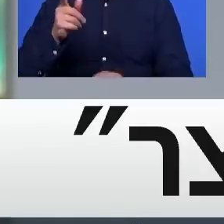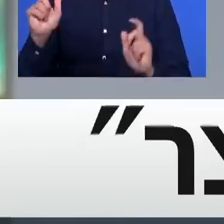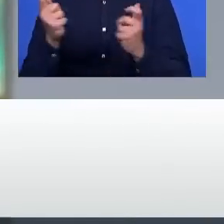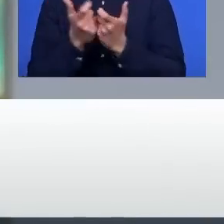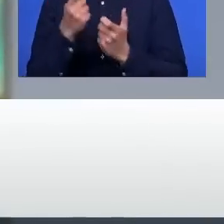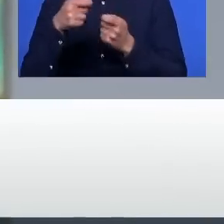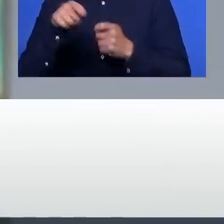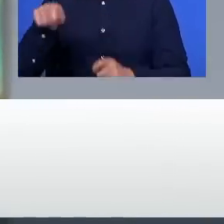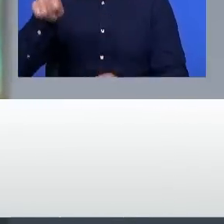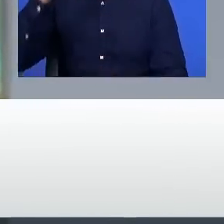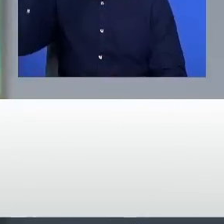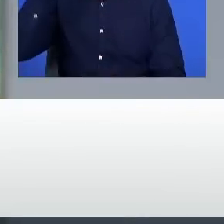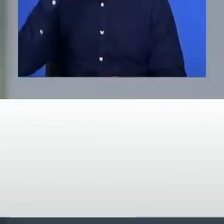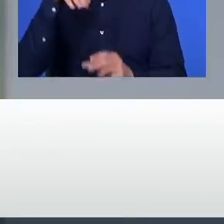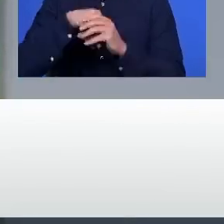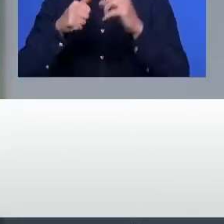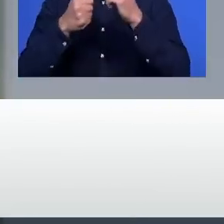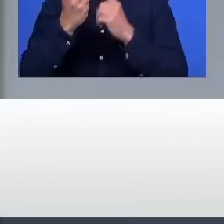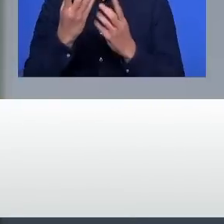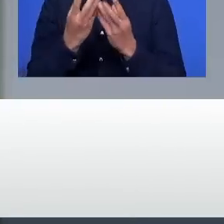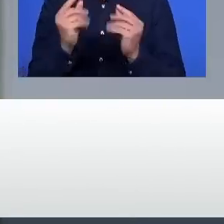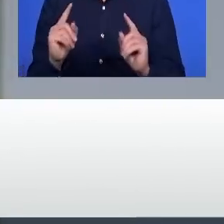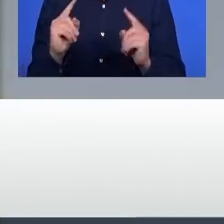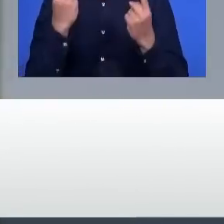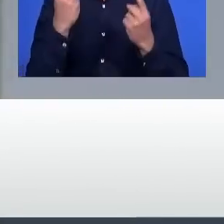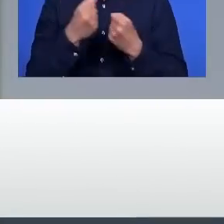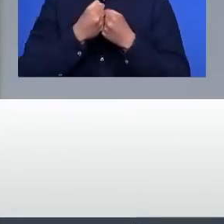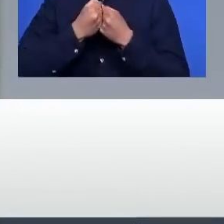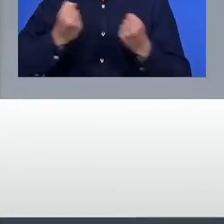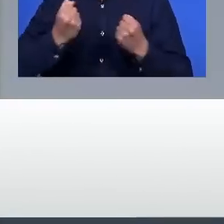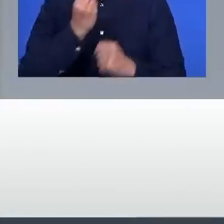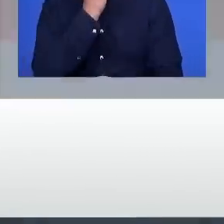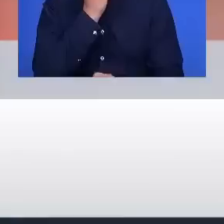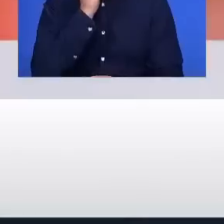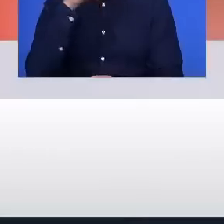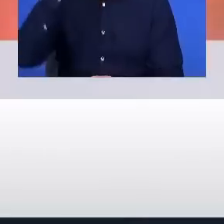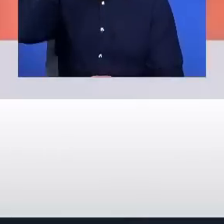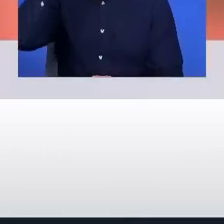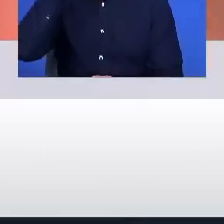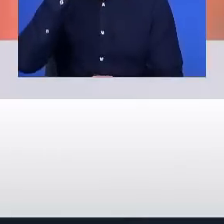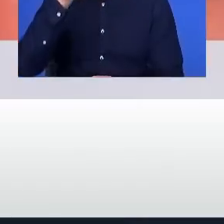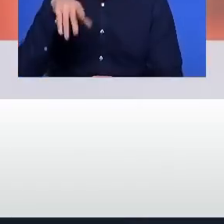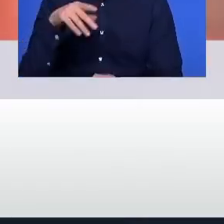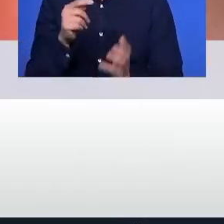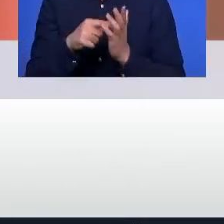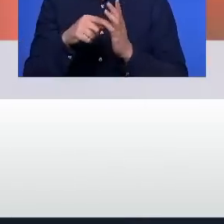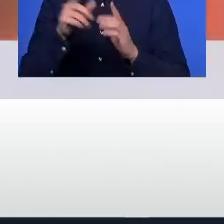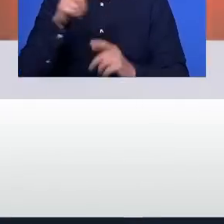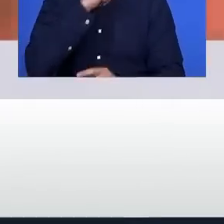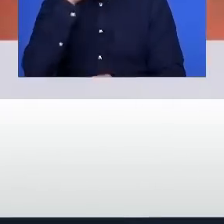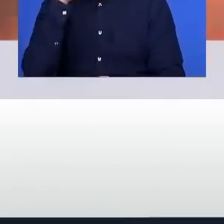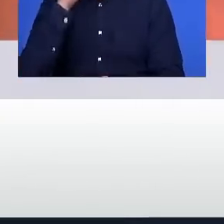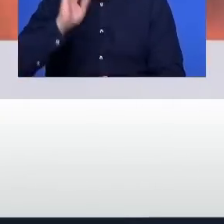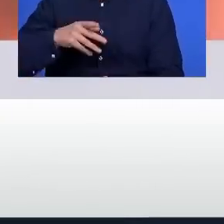חבר הפרלמנט הירדני מצטרף לשורה של אירועים ומתיחויות בין ישראל ובין ירדן, גם על רקע רמדאן, גם על רקע התבטאויות